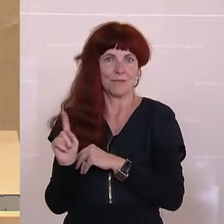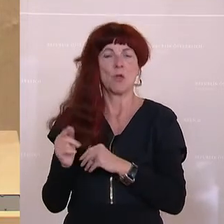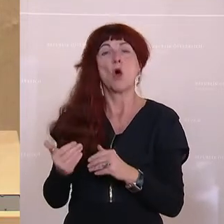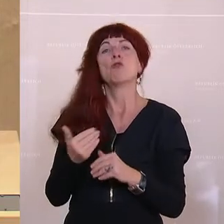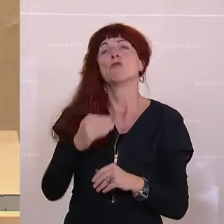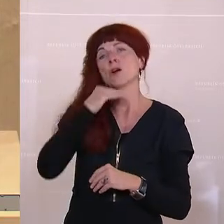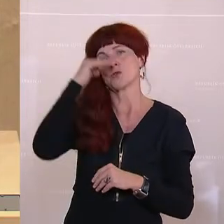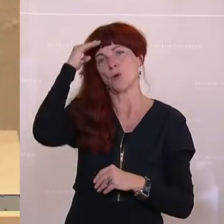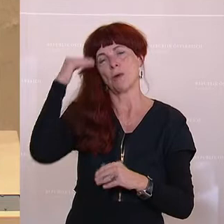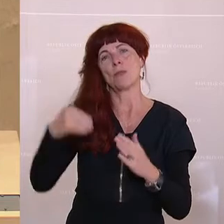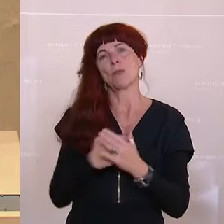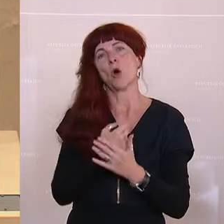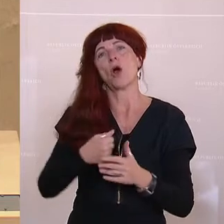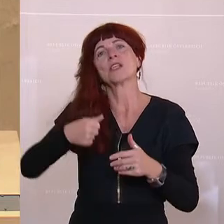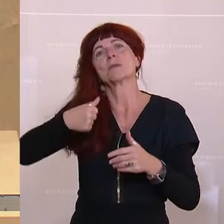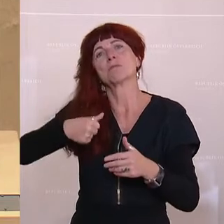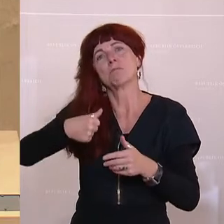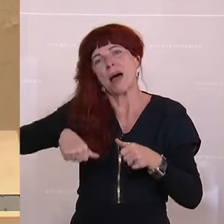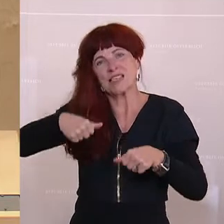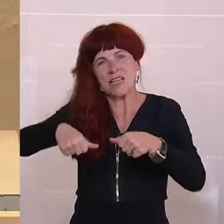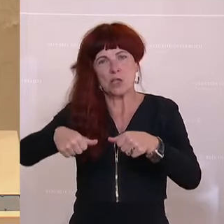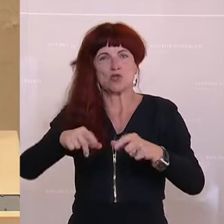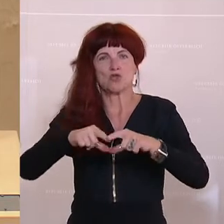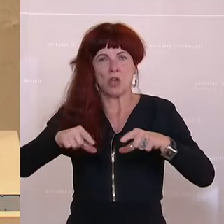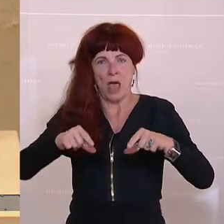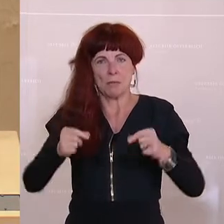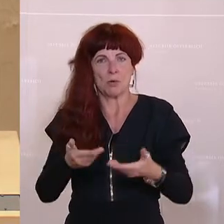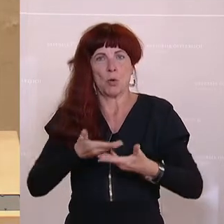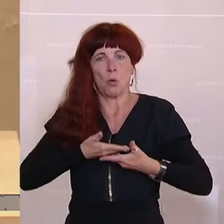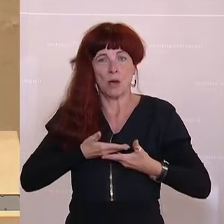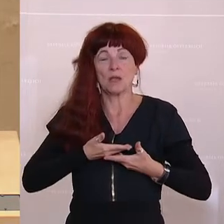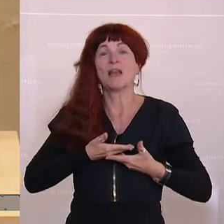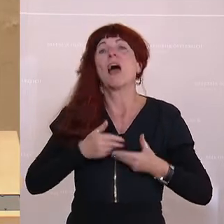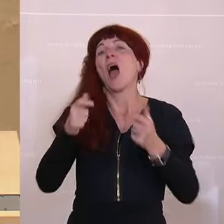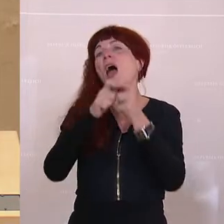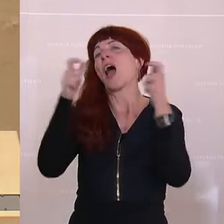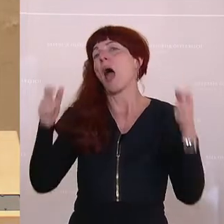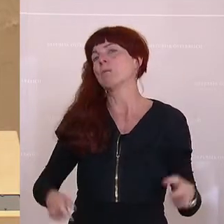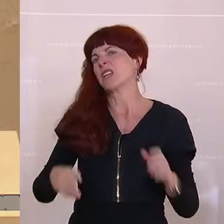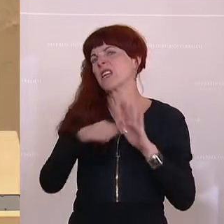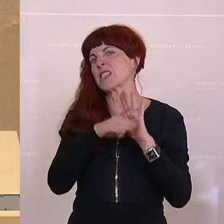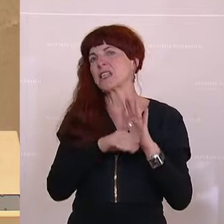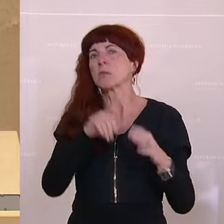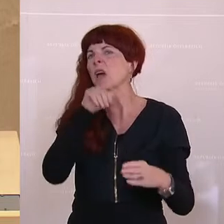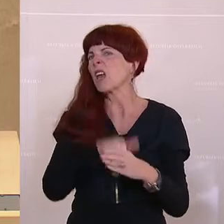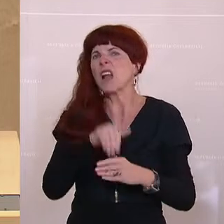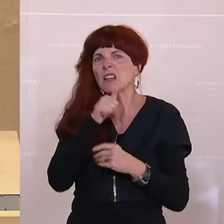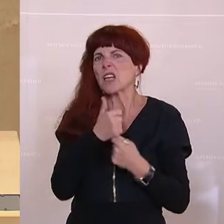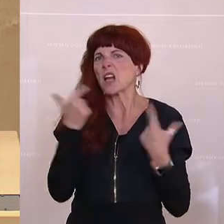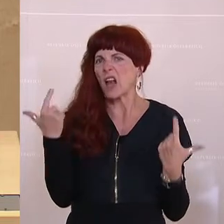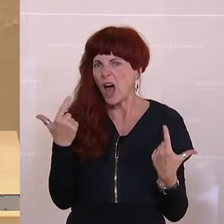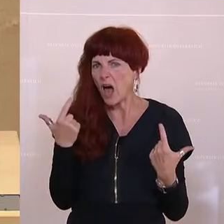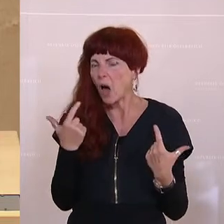bekommen, nämlich ein inhaltsloses Rahmengesetz, das wir beschließen sollten, ohne zu wissen, was wir da eigentlich beschließen oder was da